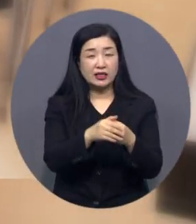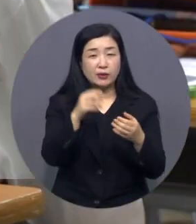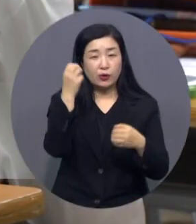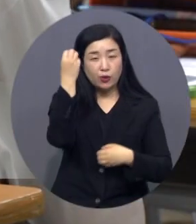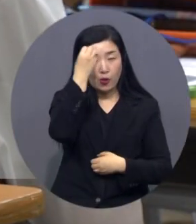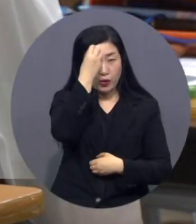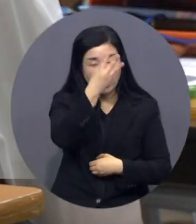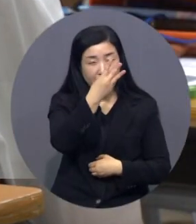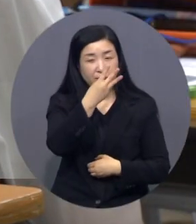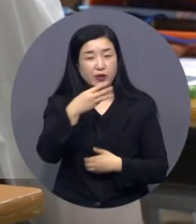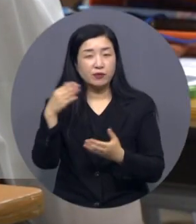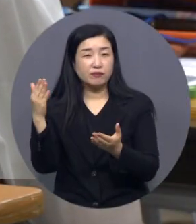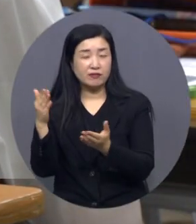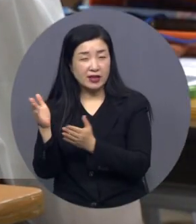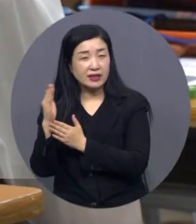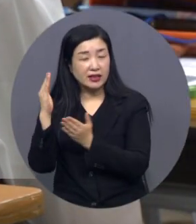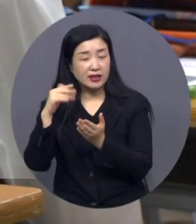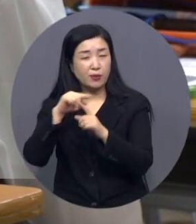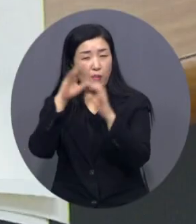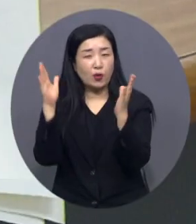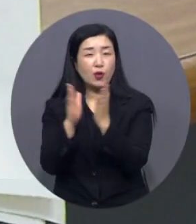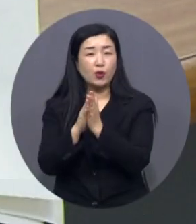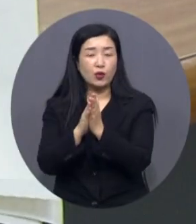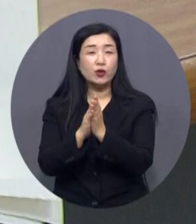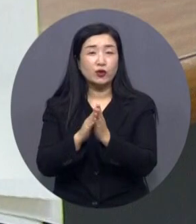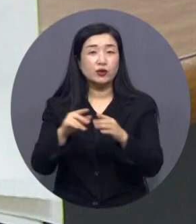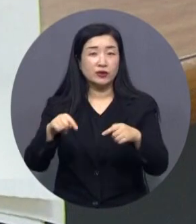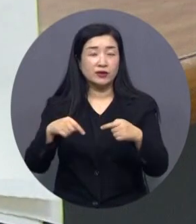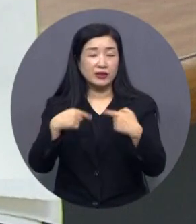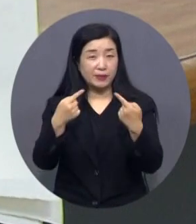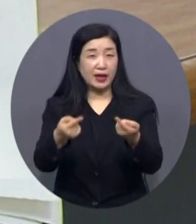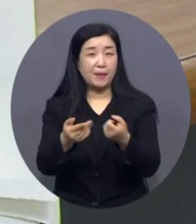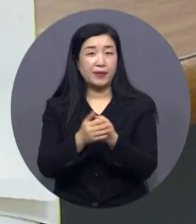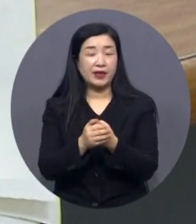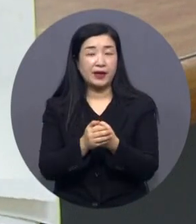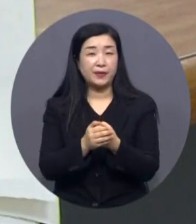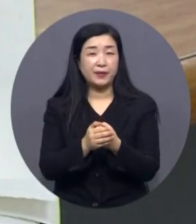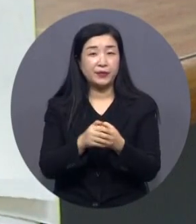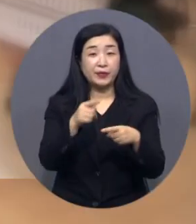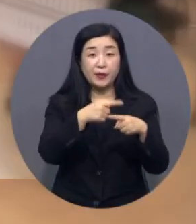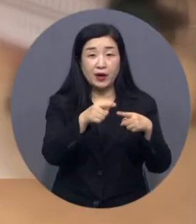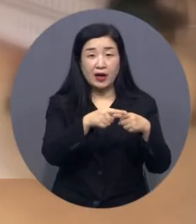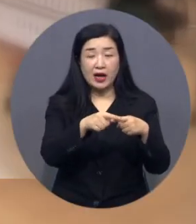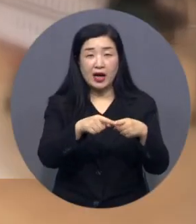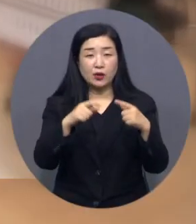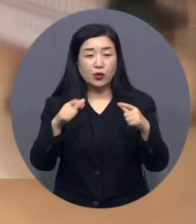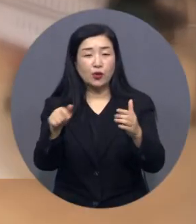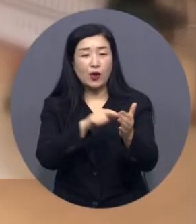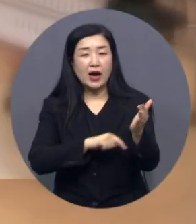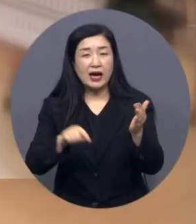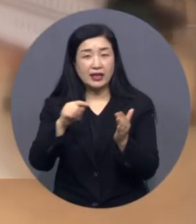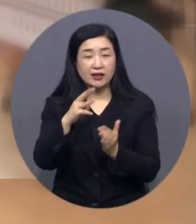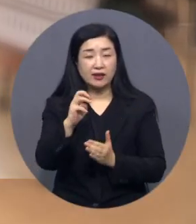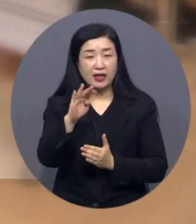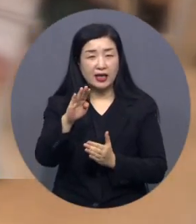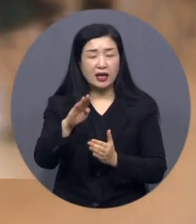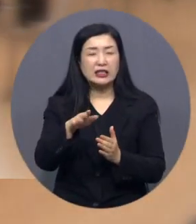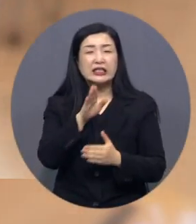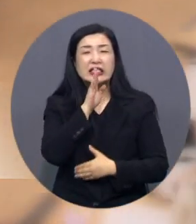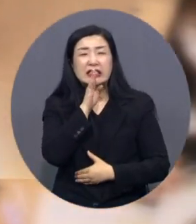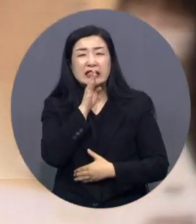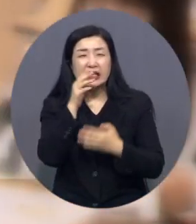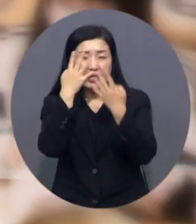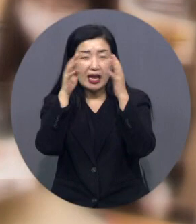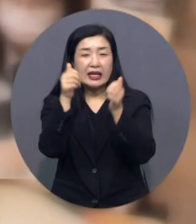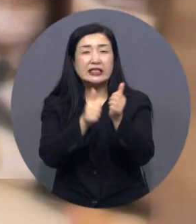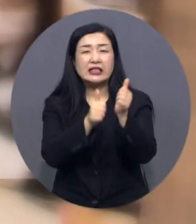등 수험생 6,400여 명이 응시합니다. 이번 모의평가는 도내 36개 시험장에서 실제 수능시험과